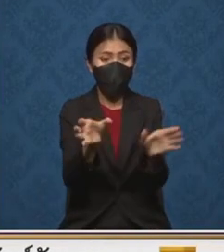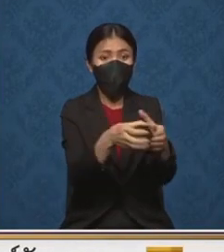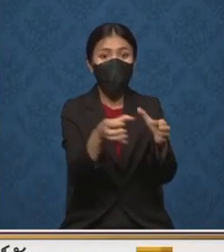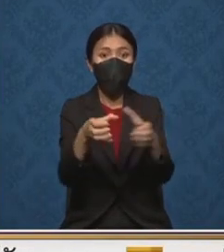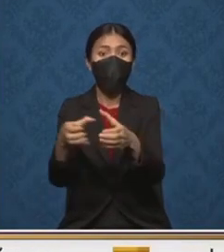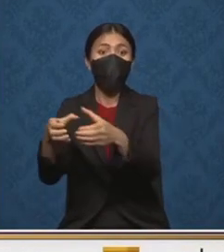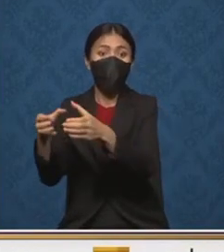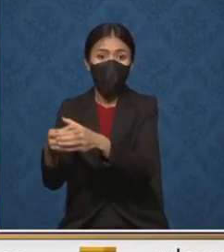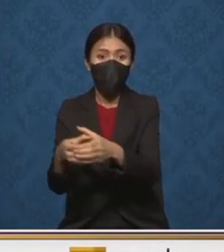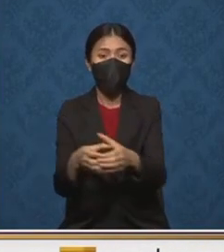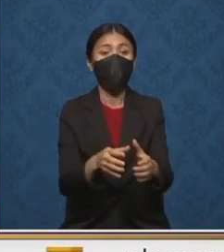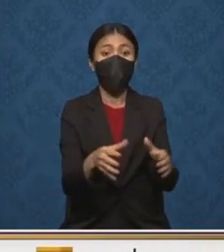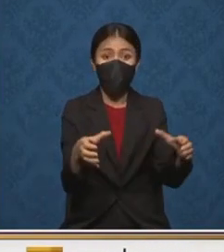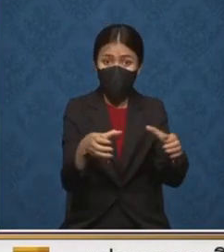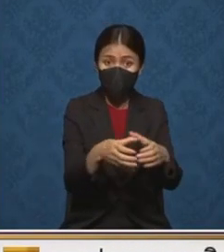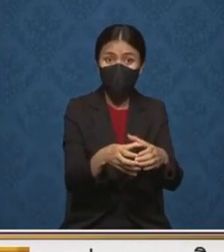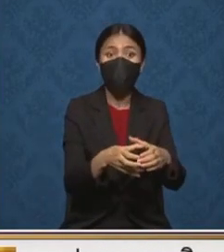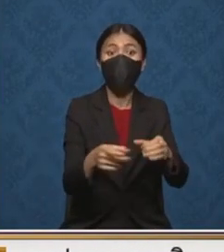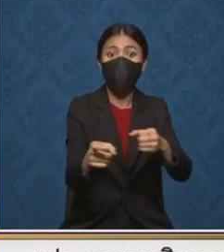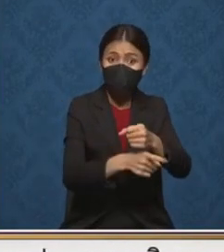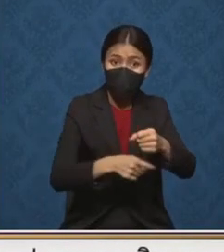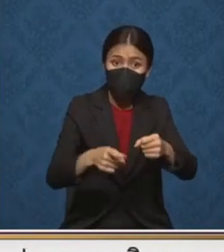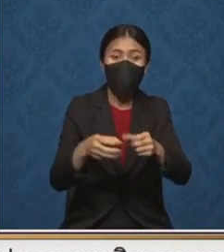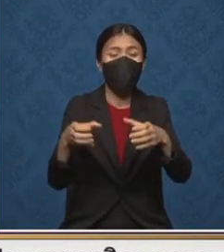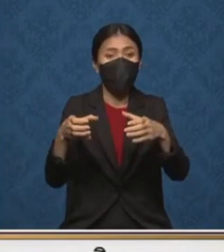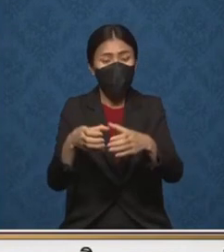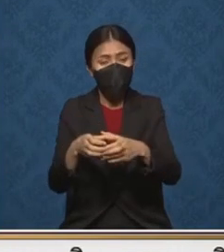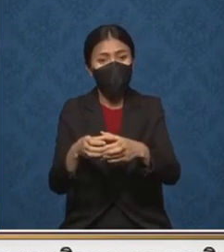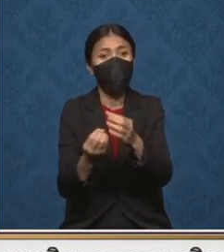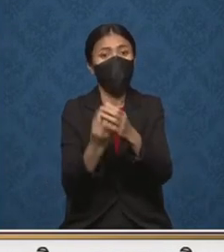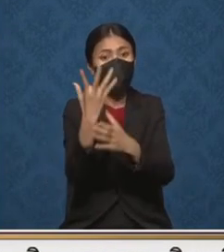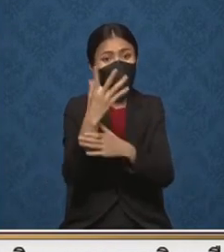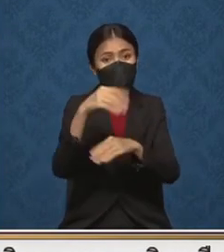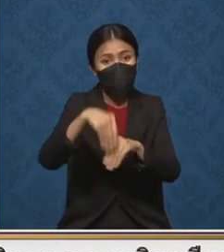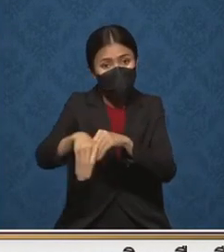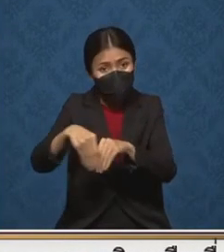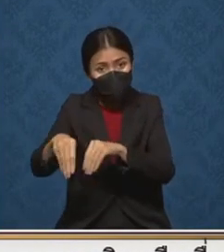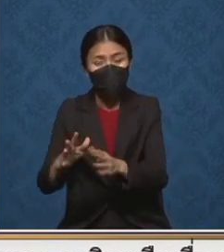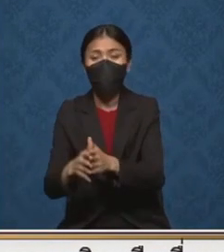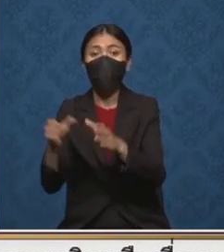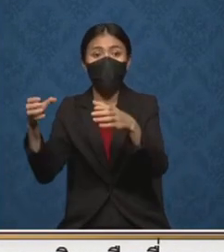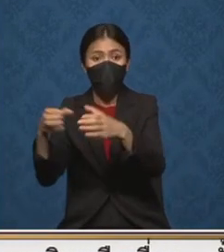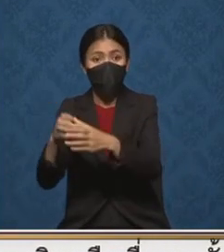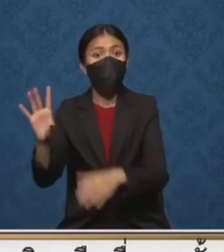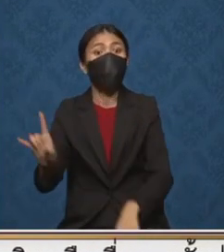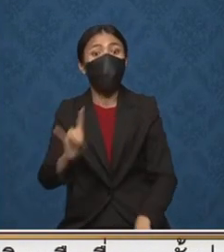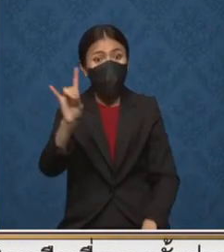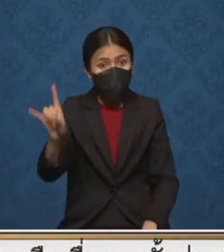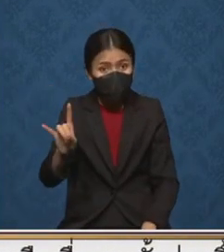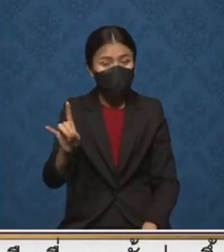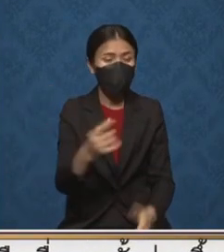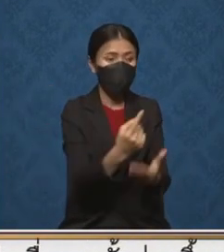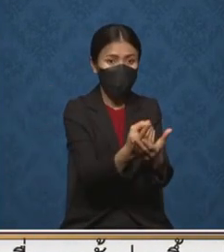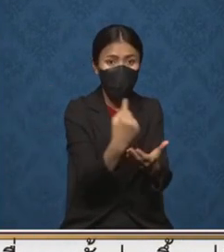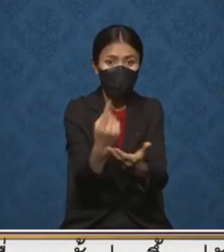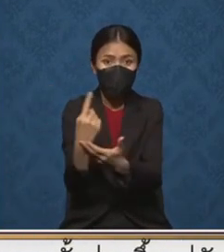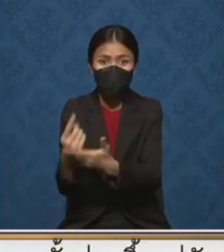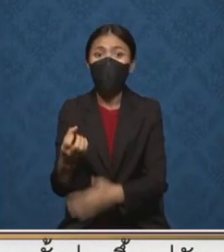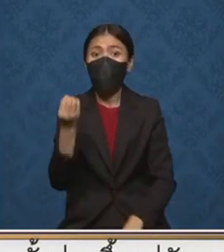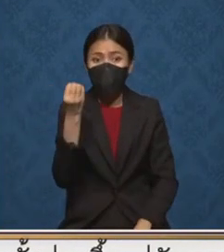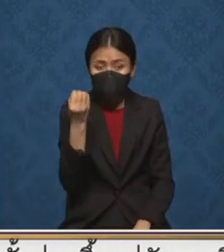เพิ่มกลุ่มทำนาทำไร่ทำสวนและปตุสัตว์ส่วนใหญ่ก็เลี้ยงสัตว์หรือมัว